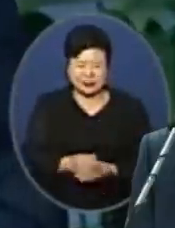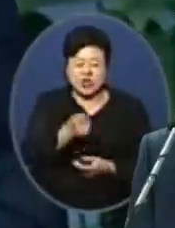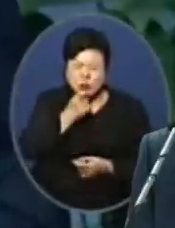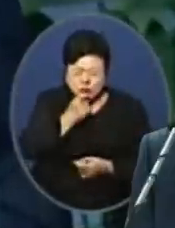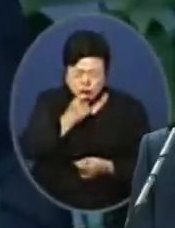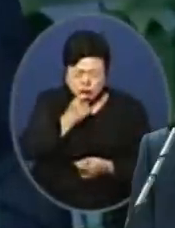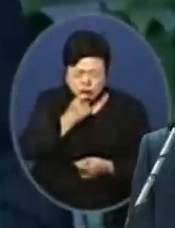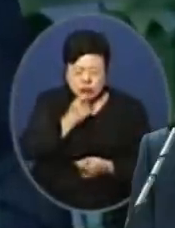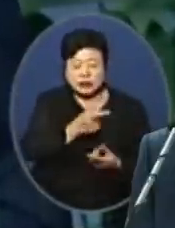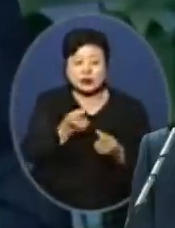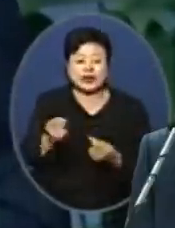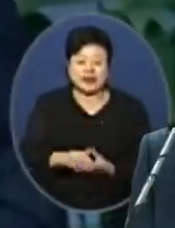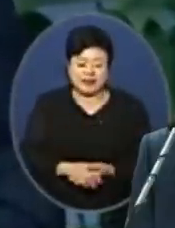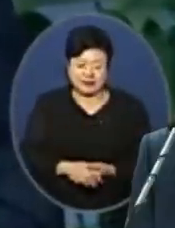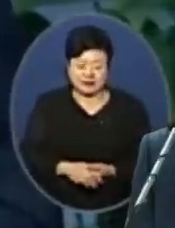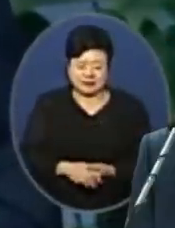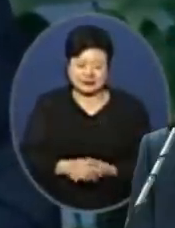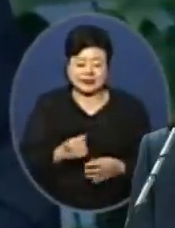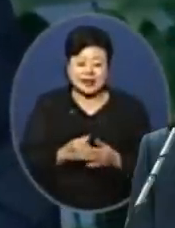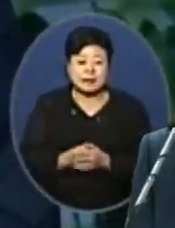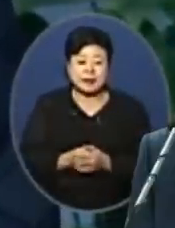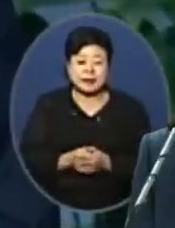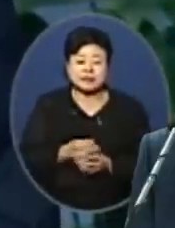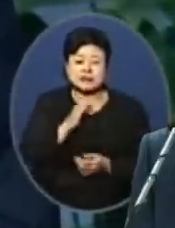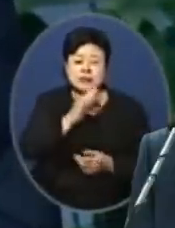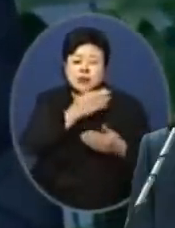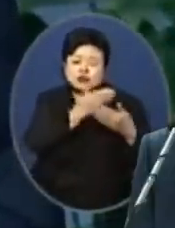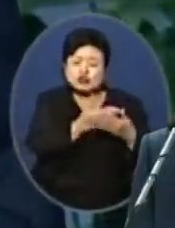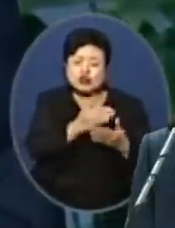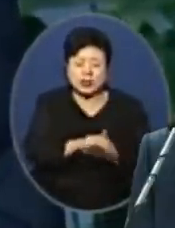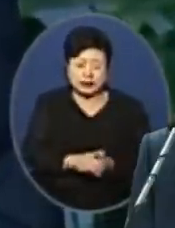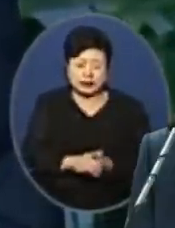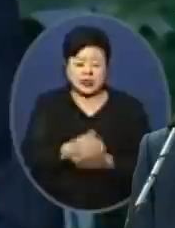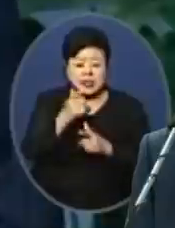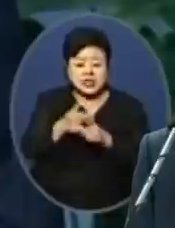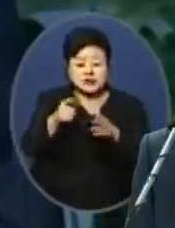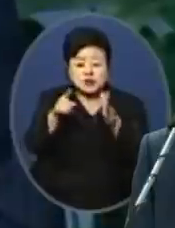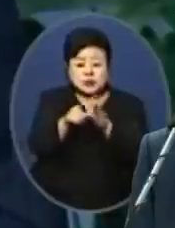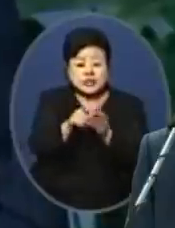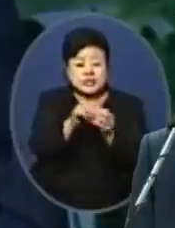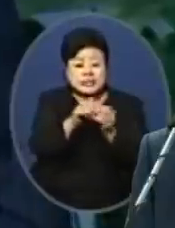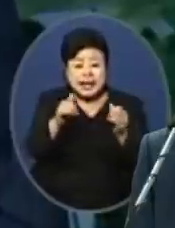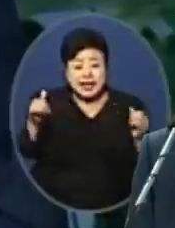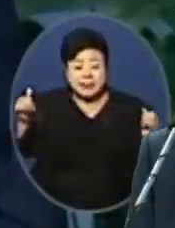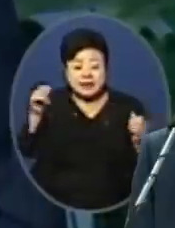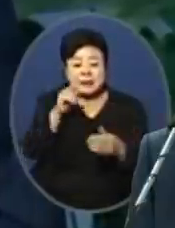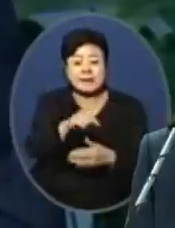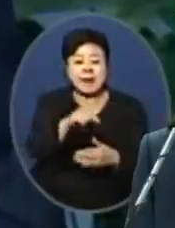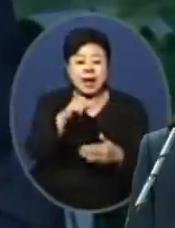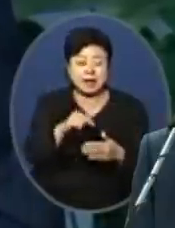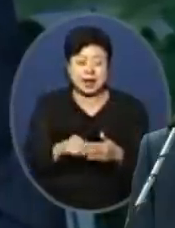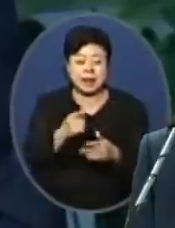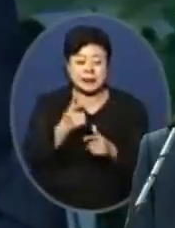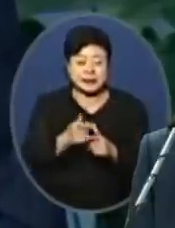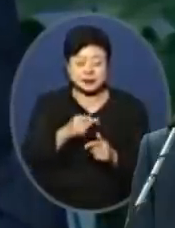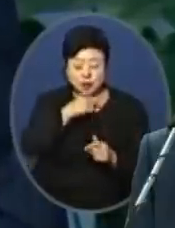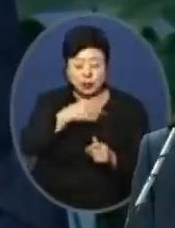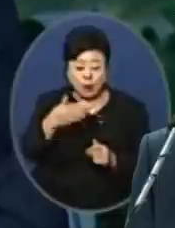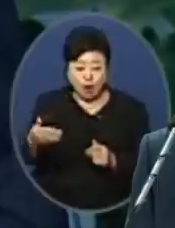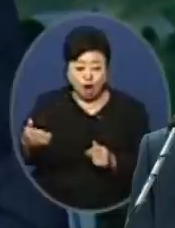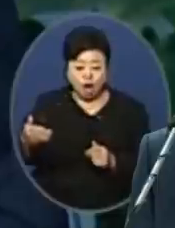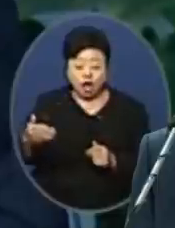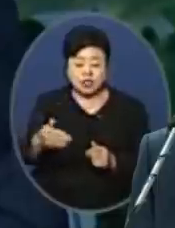호루라기를 부는 것입니다. 그러므로 이것이 얼마나 중요한지 우리 예수 믿는 사람이 마음에 예수의